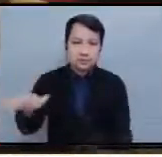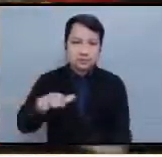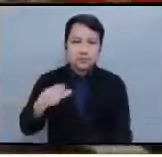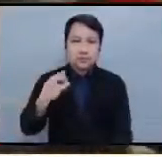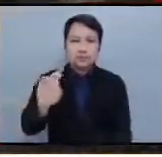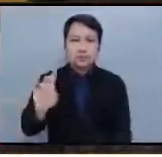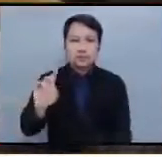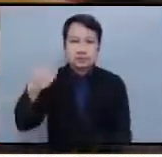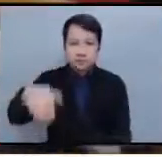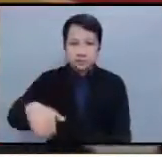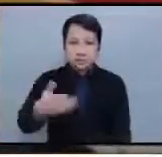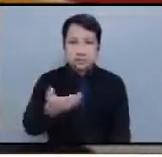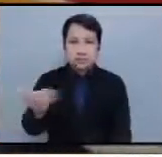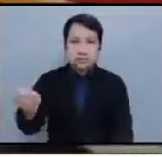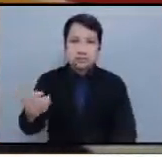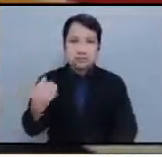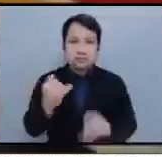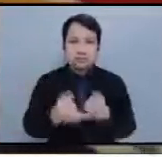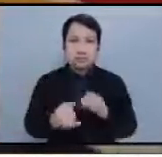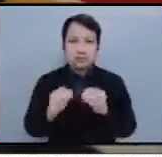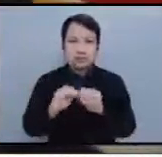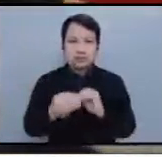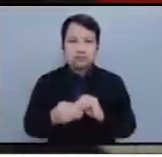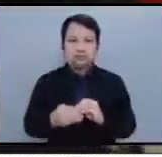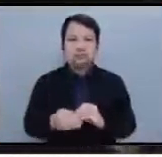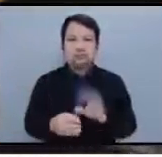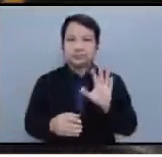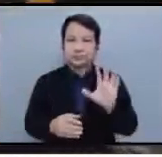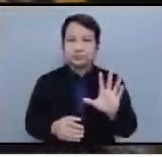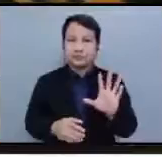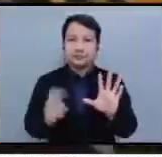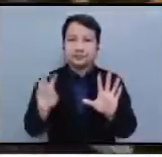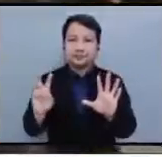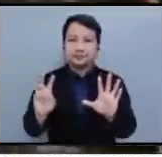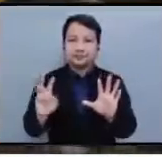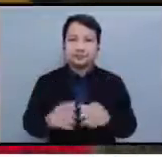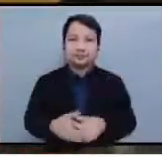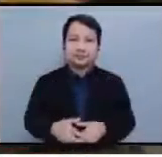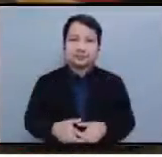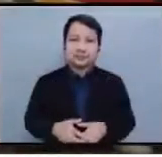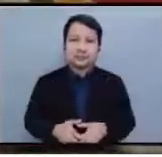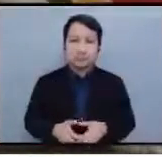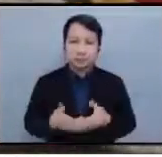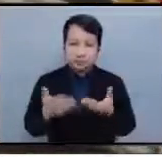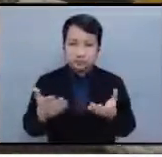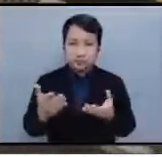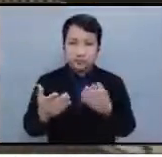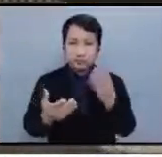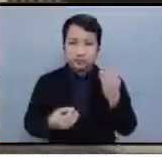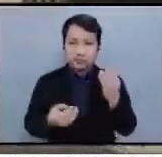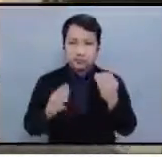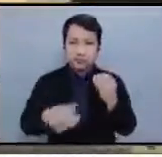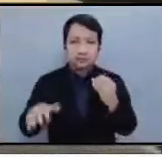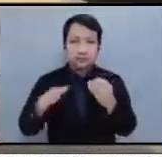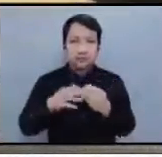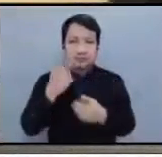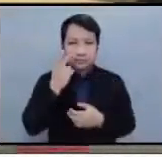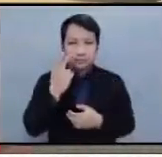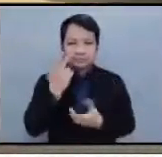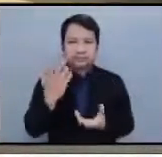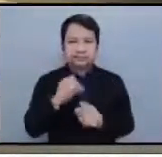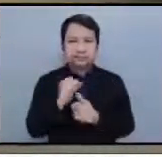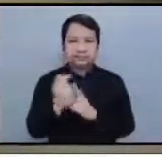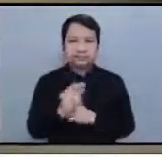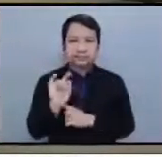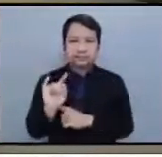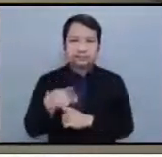gabi para sa mga huling numero na kanilang plaka ay numbers 5 and 6. At para sa iba pang ulat trapiko, silipin at social media accounts